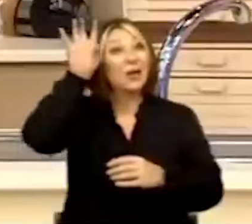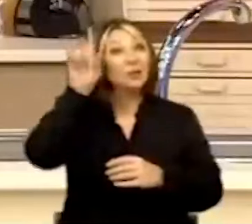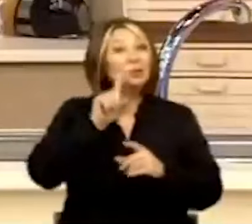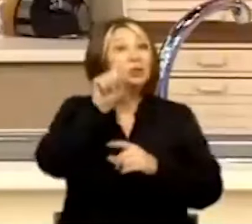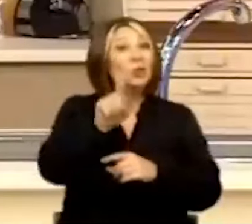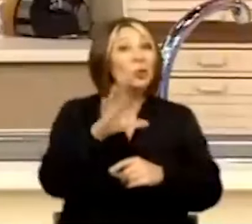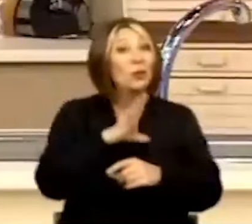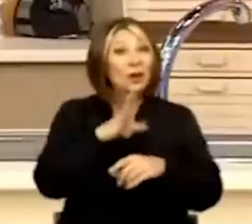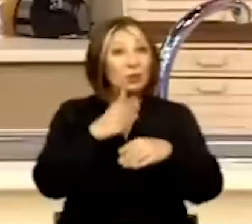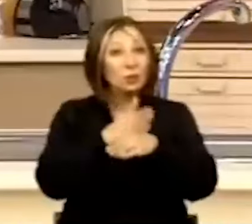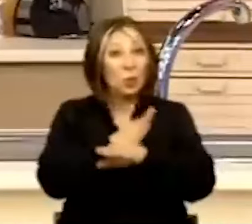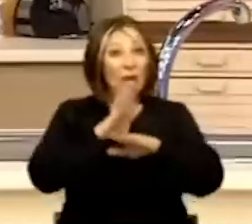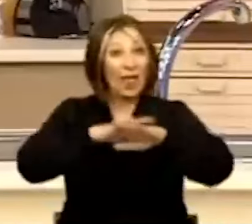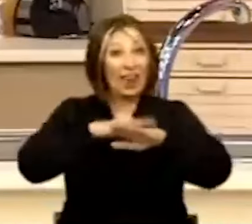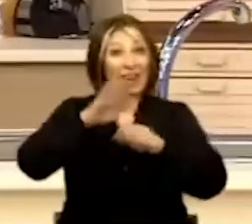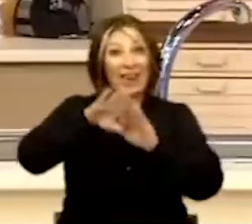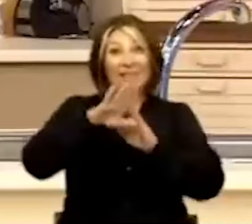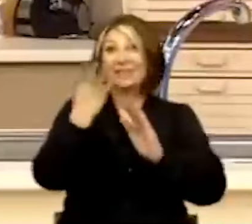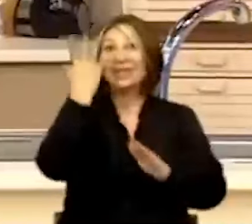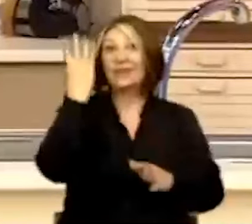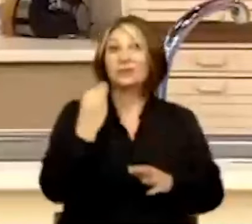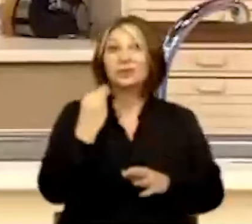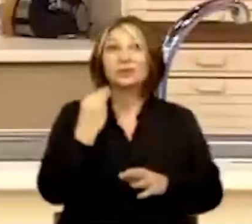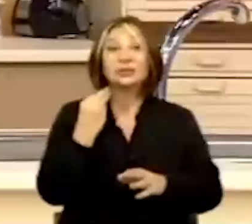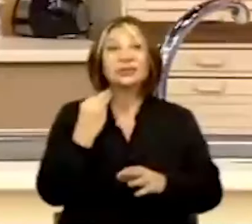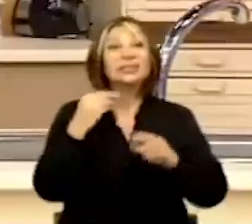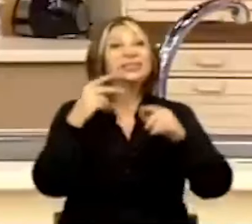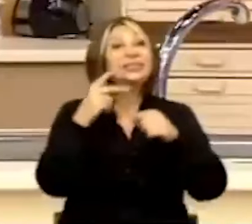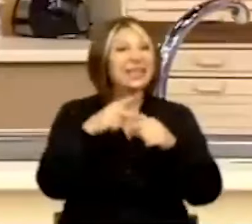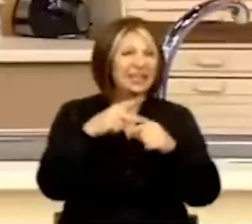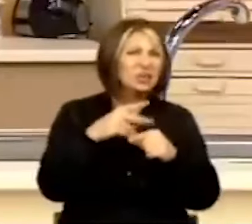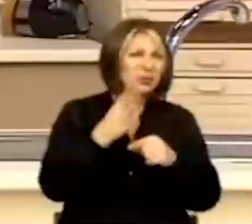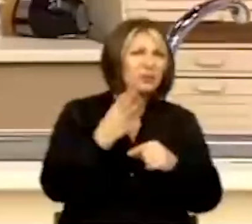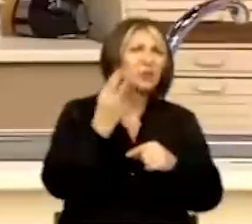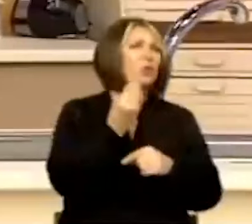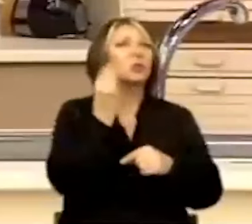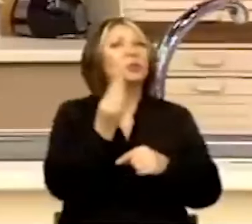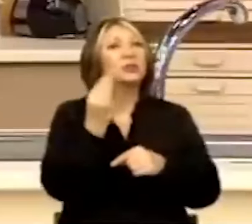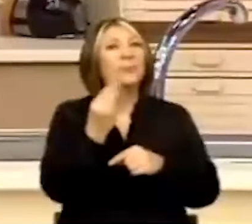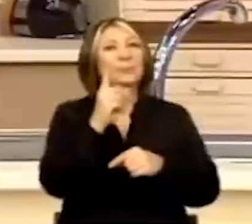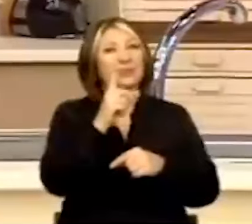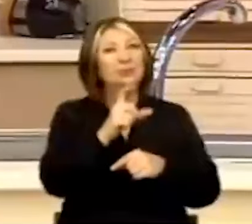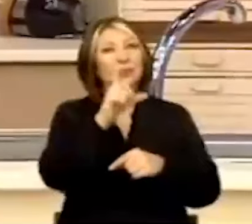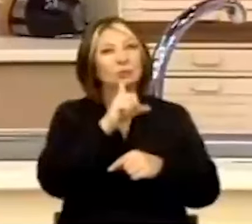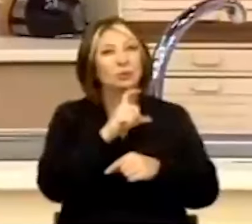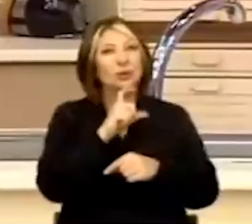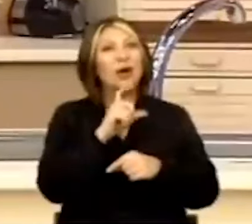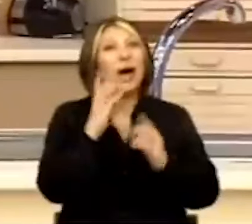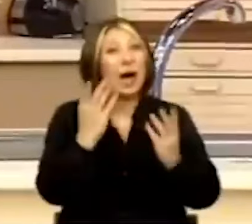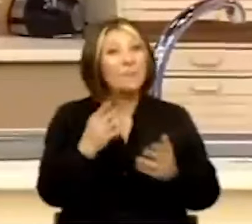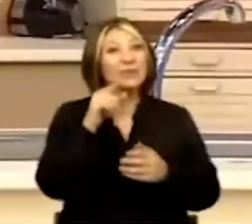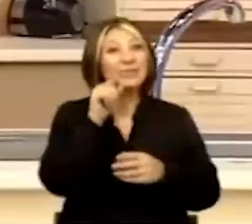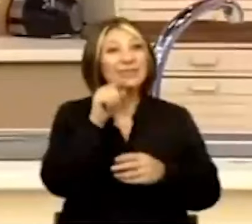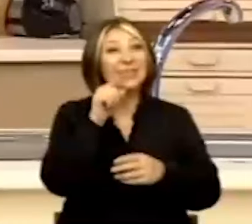var. Doğru ellerimizi kullandığımızı nasıl anlayacağız peki? Zahideciğim çok güzel. Çok güzel soruyorsun. Fakat